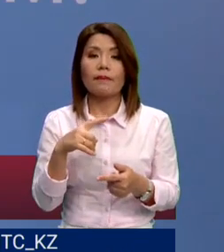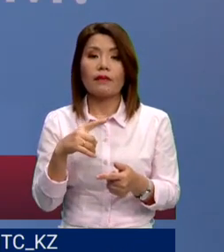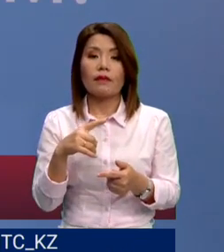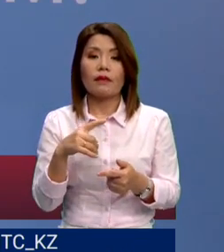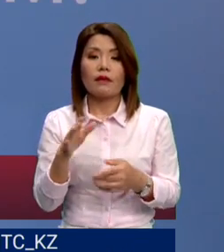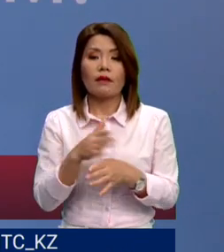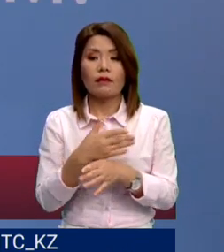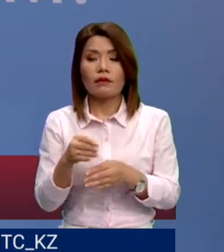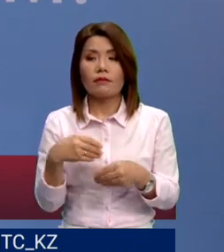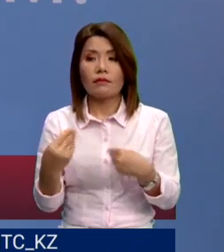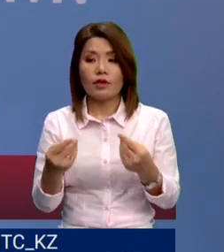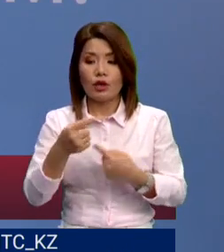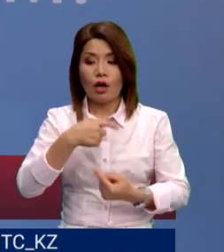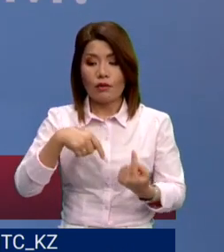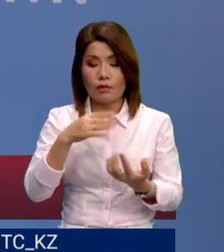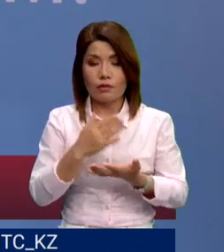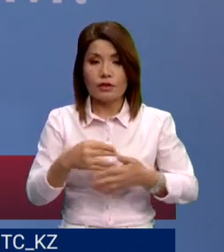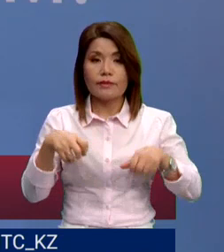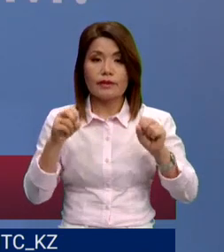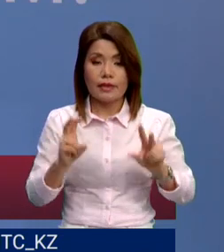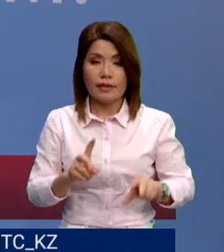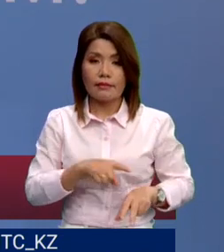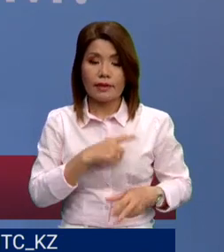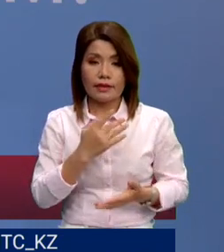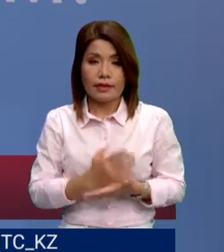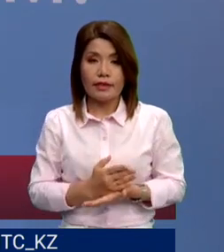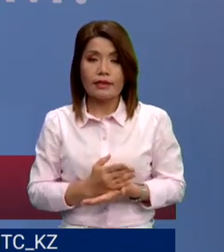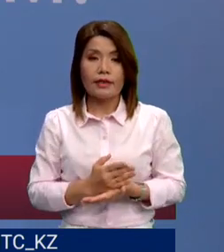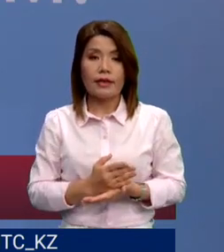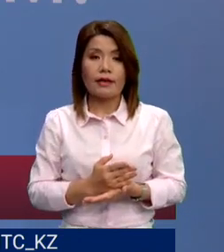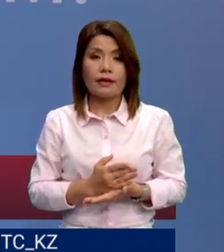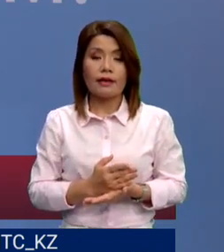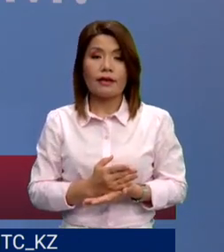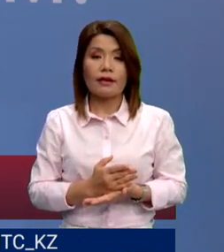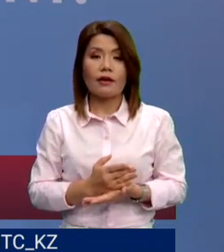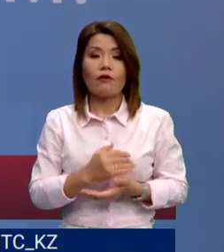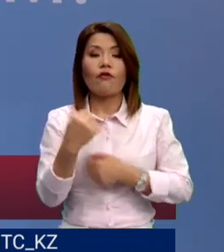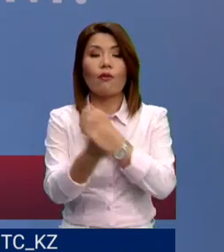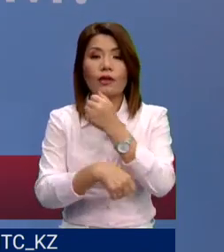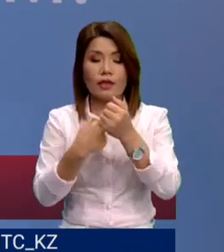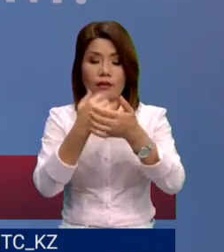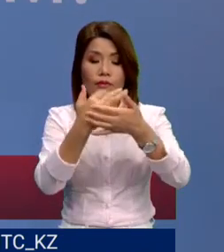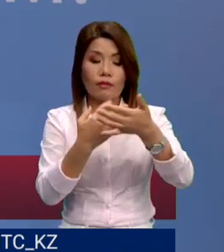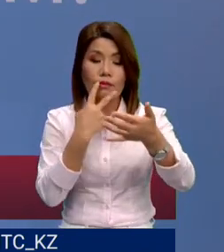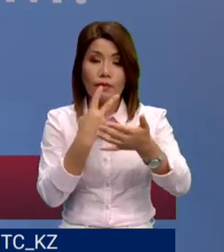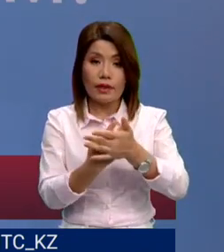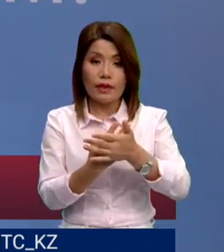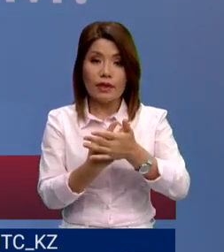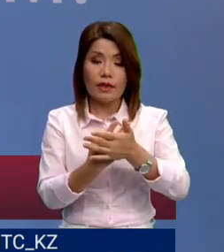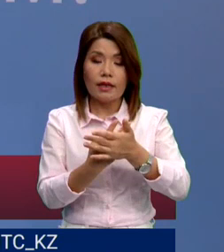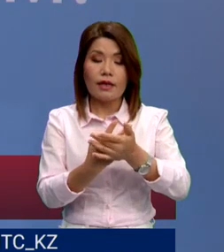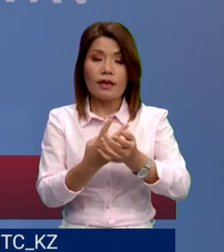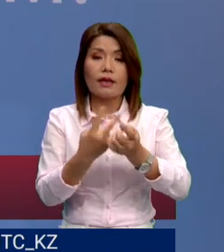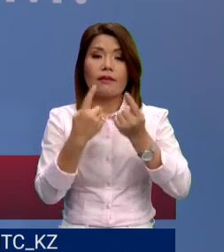өзіміздің бөліп берген жаңағы кәсіпкері бар, маман. Сол маманның жаңағы оның материалдарын көріп, осы материалдарын көріп, өзі